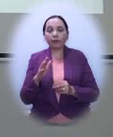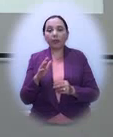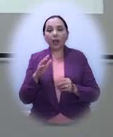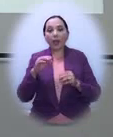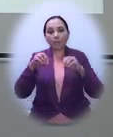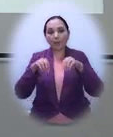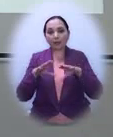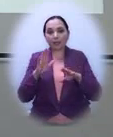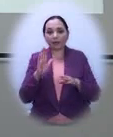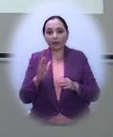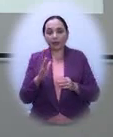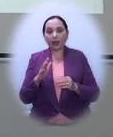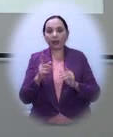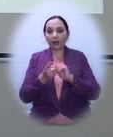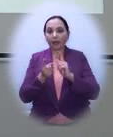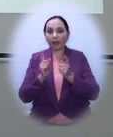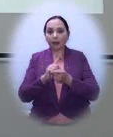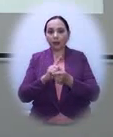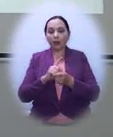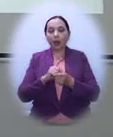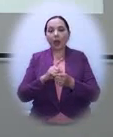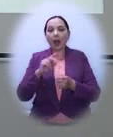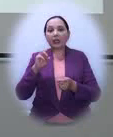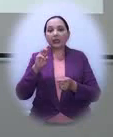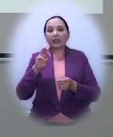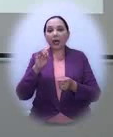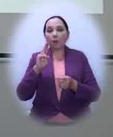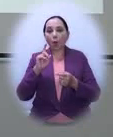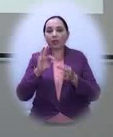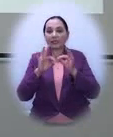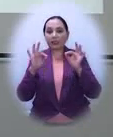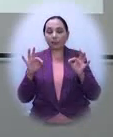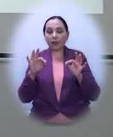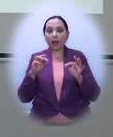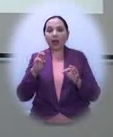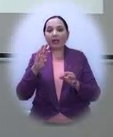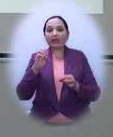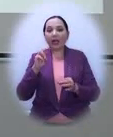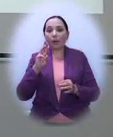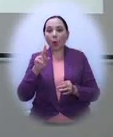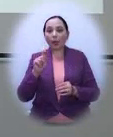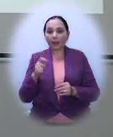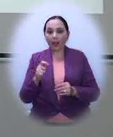bartaraf etiladi. Ya'ni tarmoq simi, tarmoq kaliti,